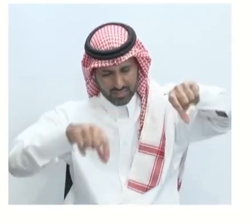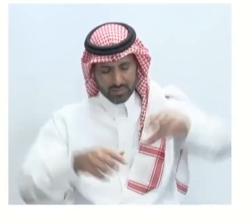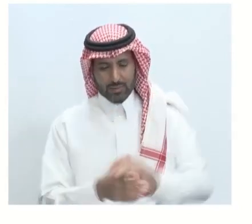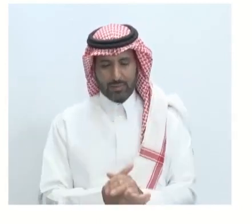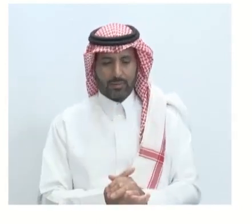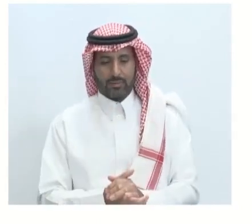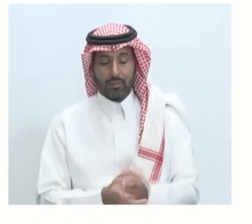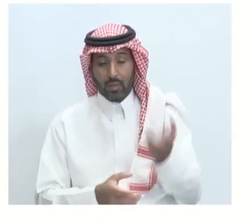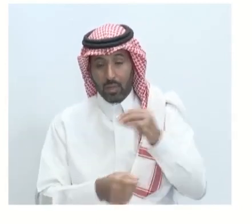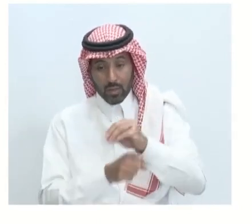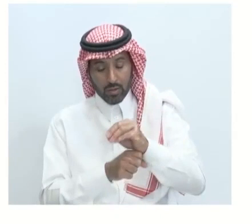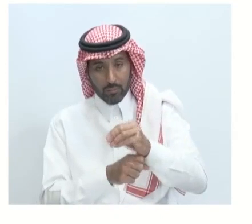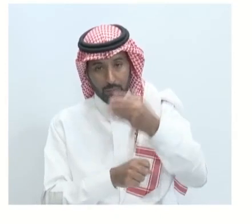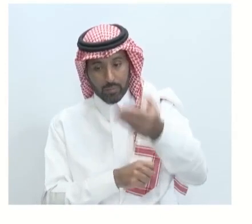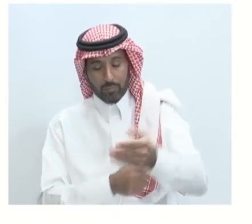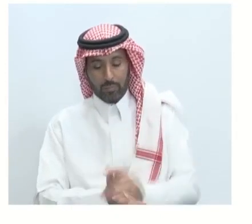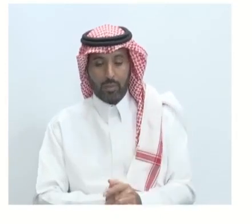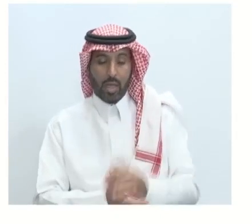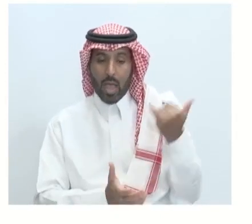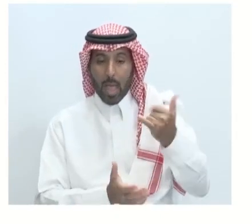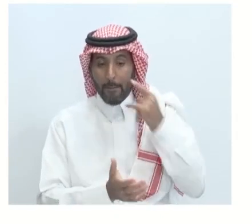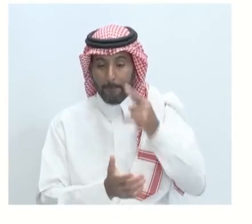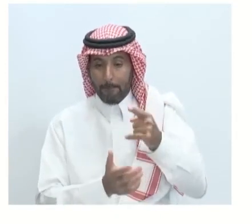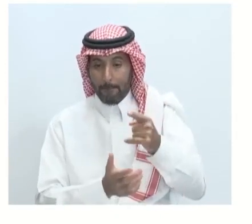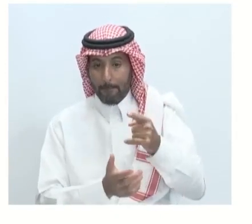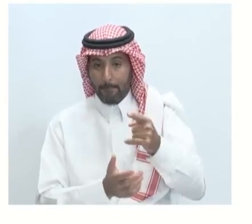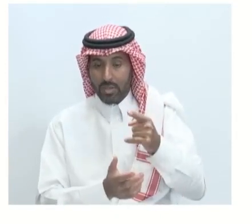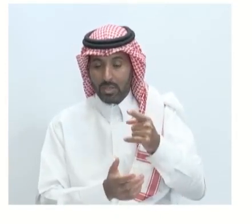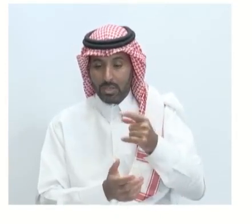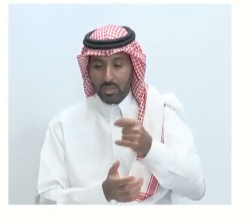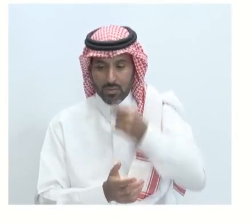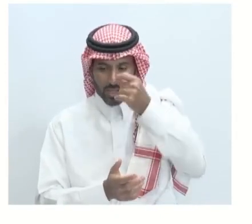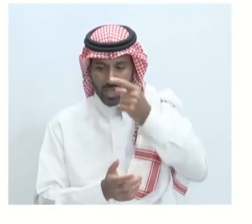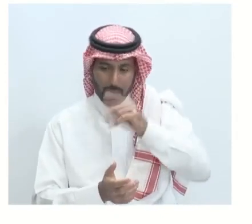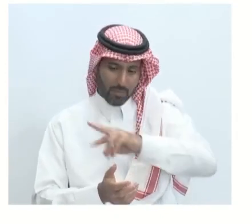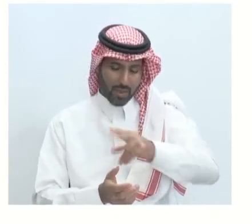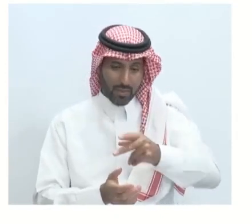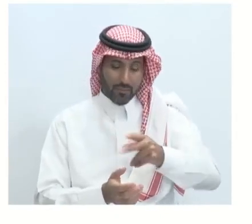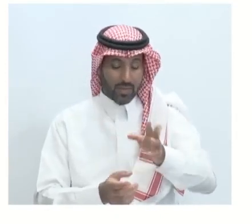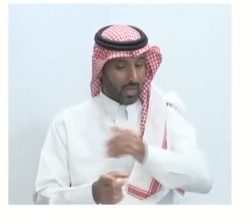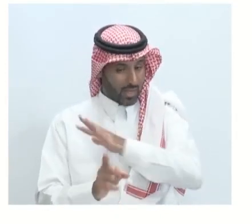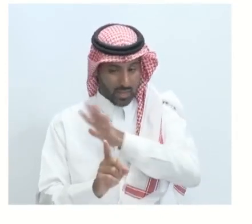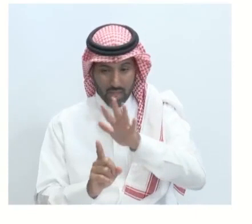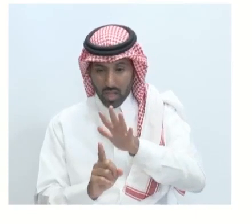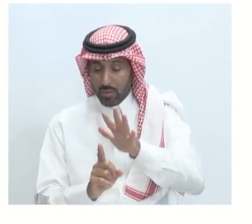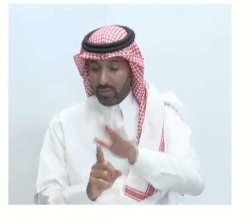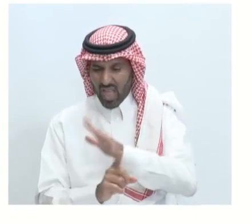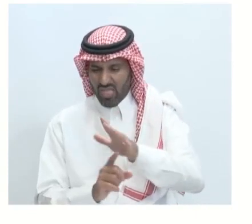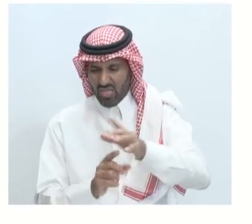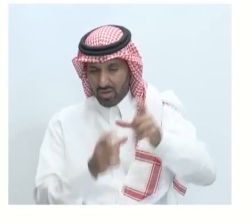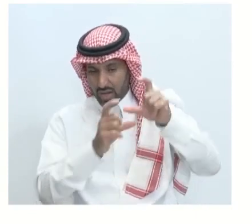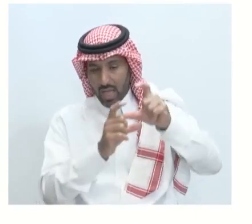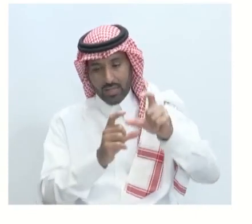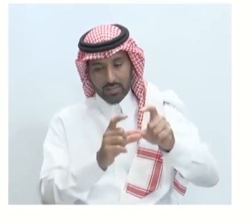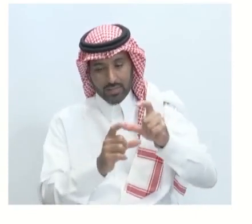عزيزي الطالب عزيزتي الطالبه ومن اهم مزاياه و عدم تاثر الع عدسه بمرور الزمن وسهوله